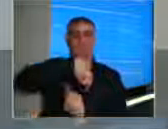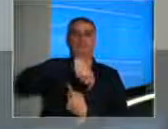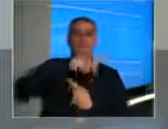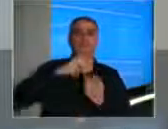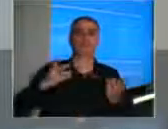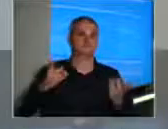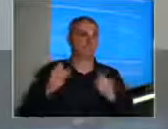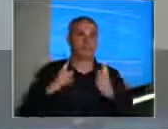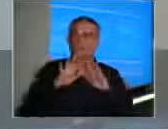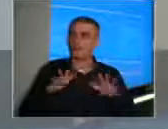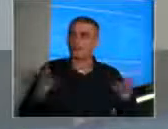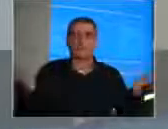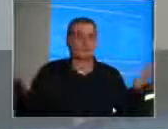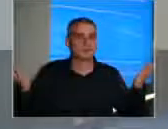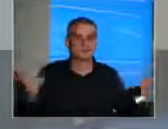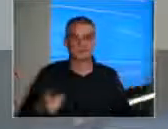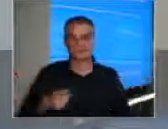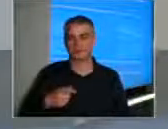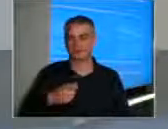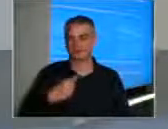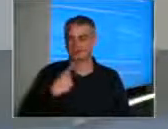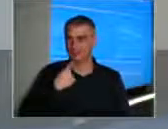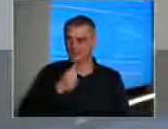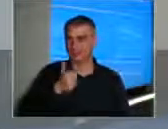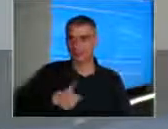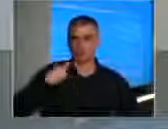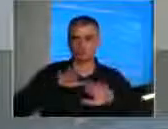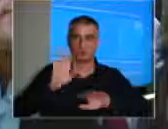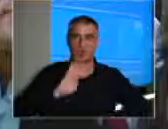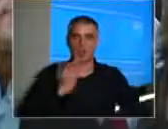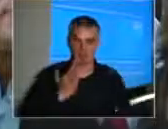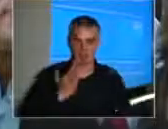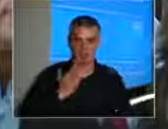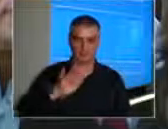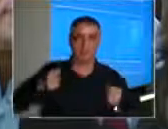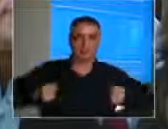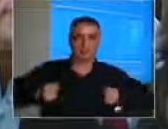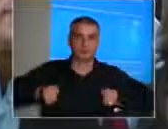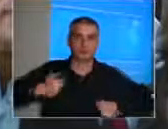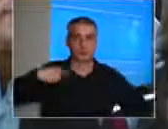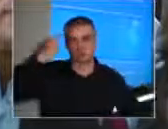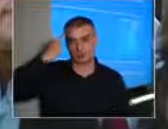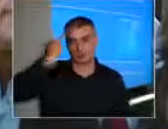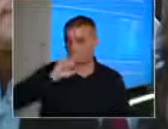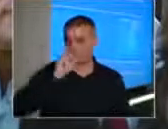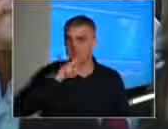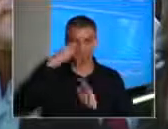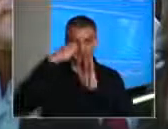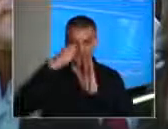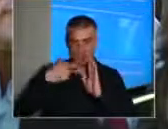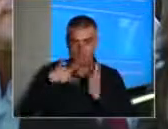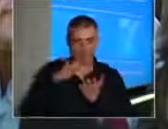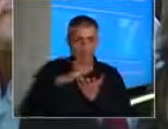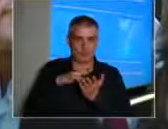דרישות. שזה תופעה שבאמת, כן, אבל אנחנו... הזכרתי את ראש הממשלה נתניהו בשוק מחנה יהודה, אני חושב, אולי הסרטונים, אנחנו